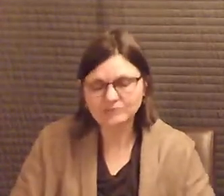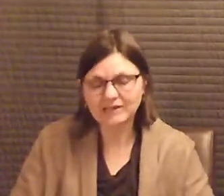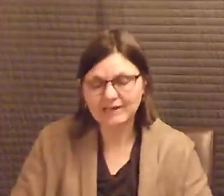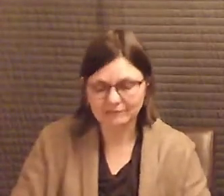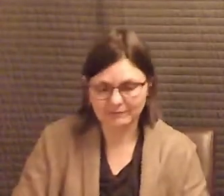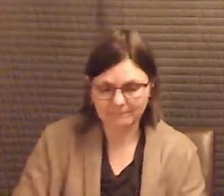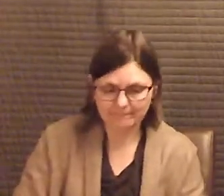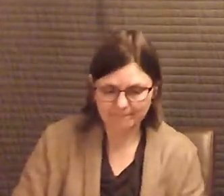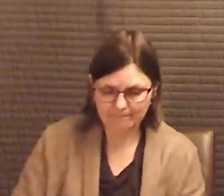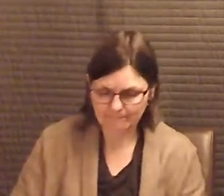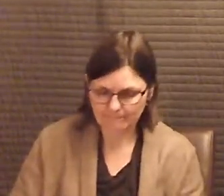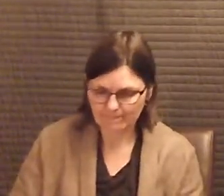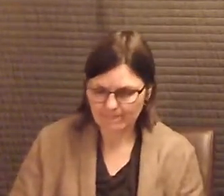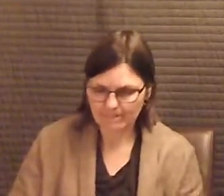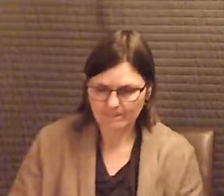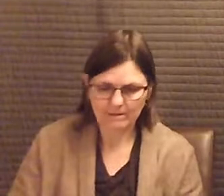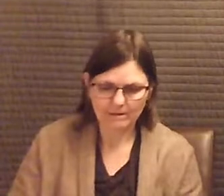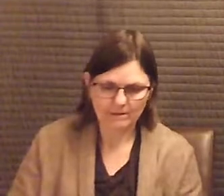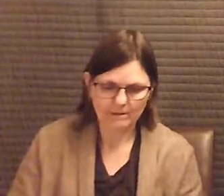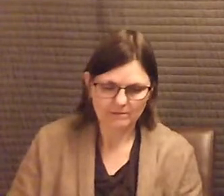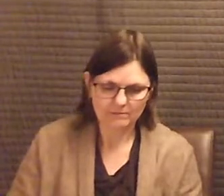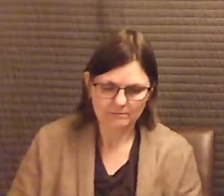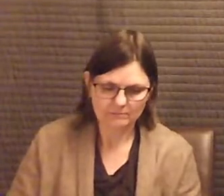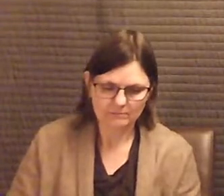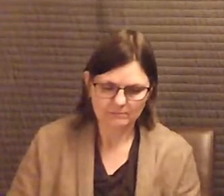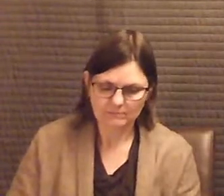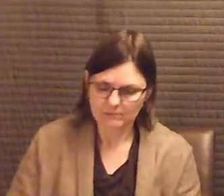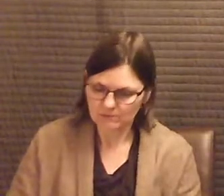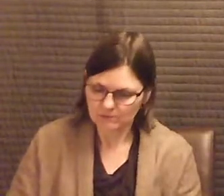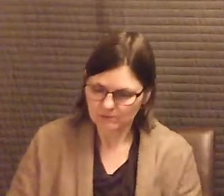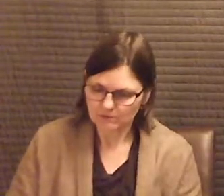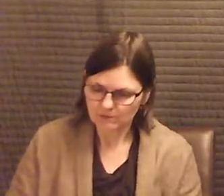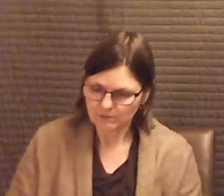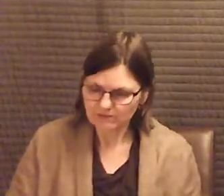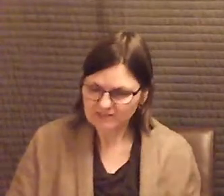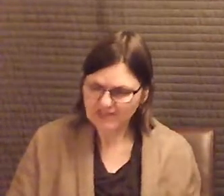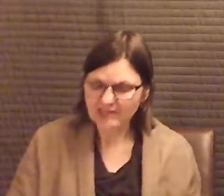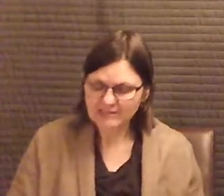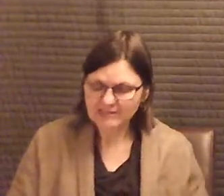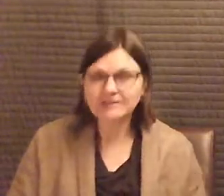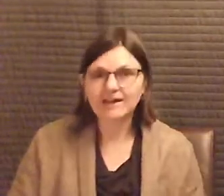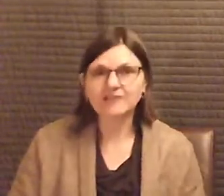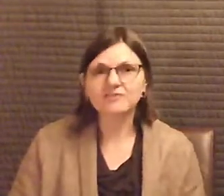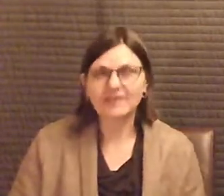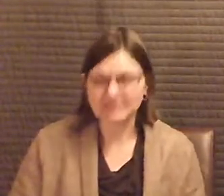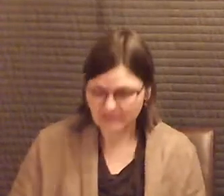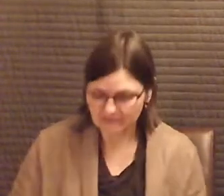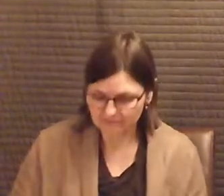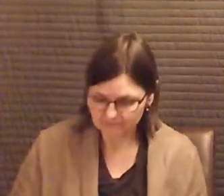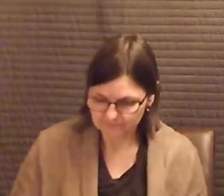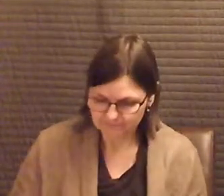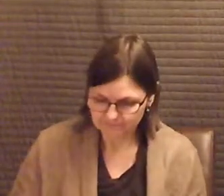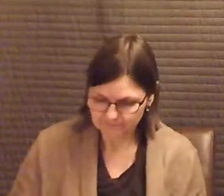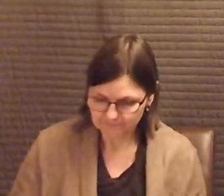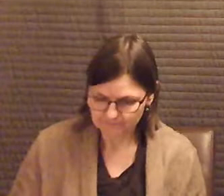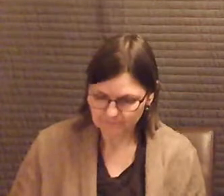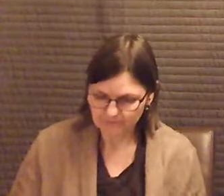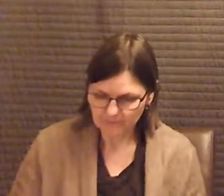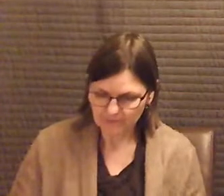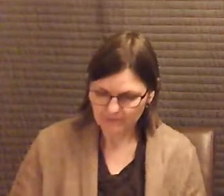hierover te geven wat jullie ook doen drukt u wangen drukte to face 31 en 32